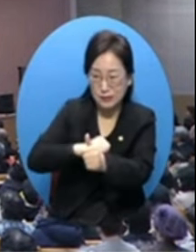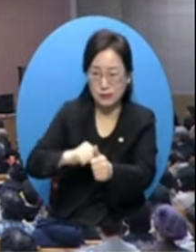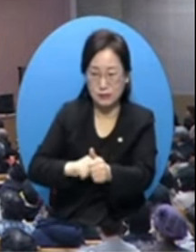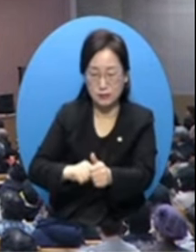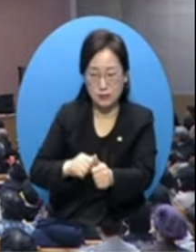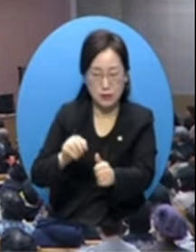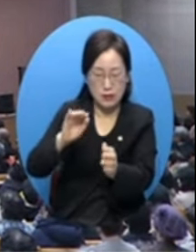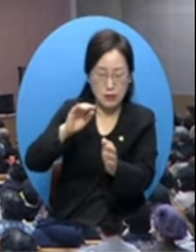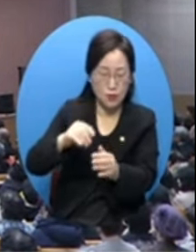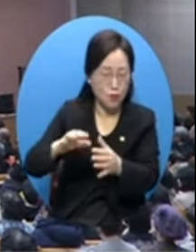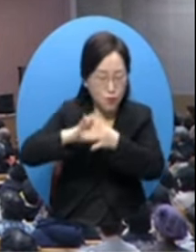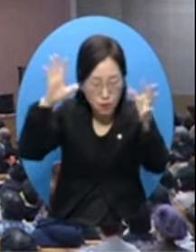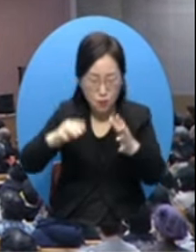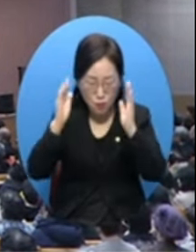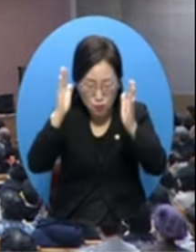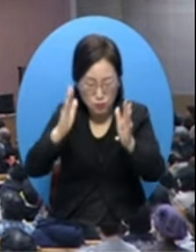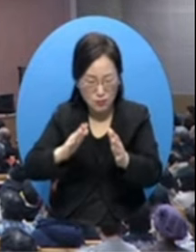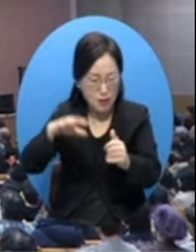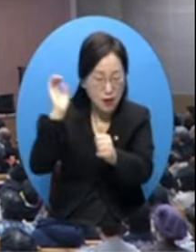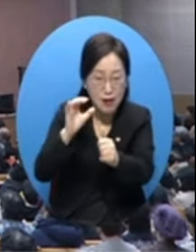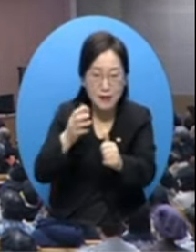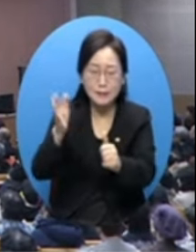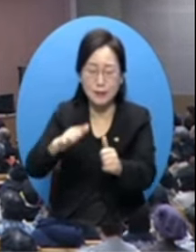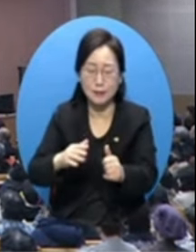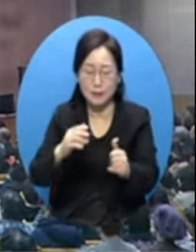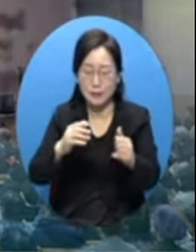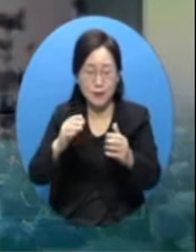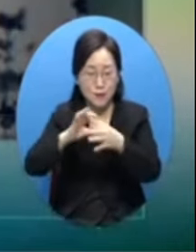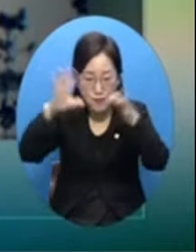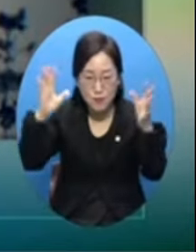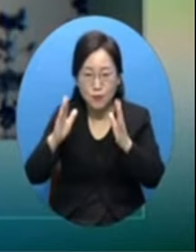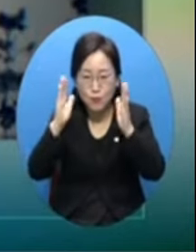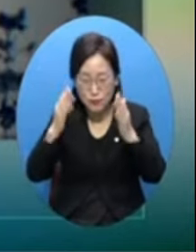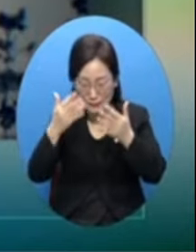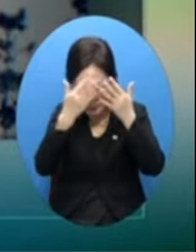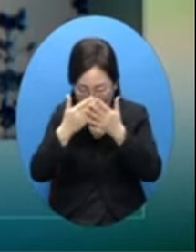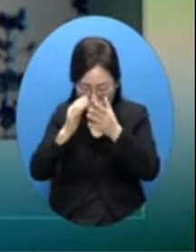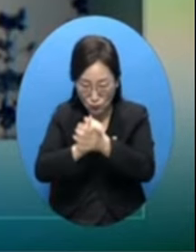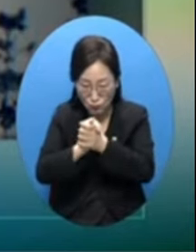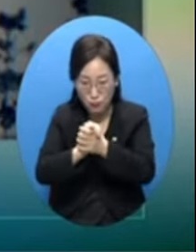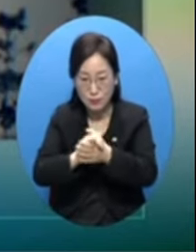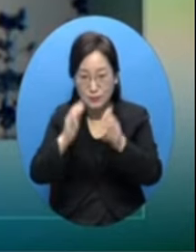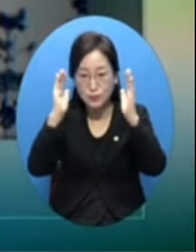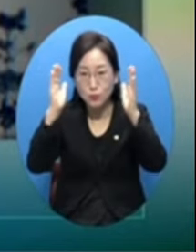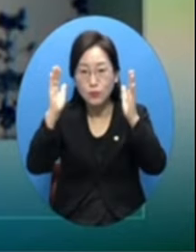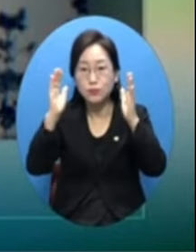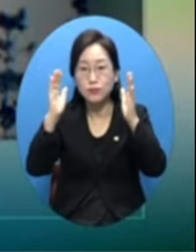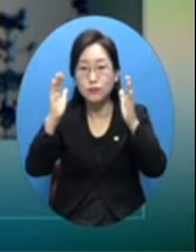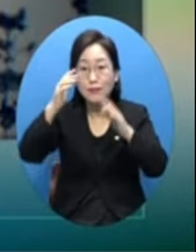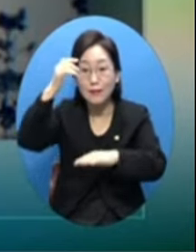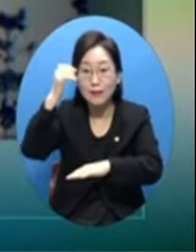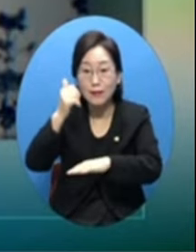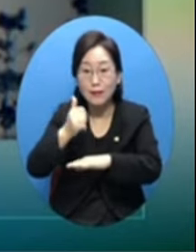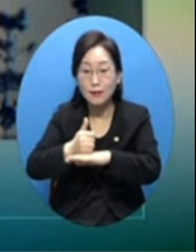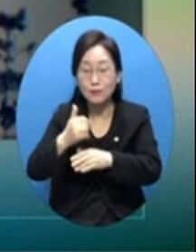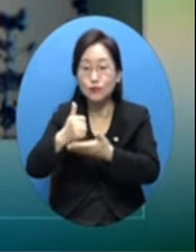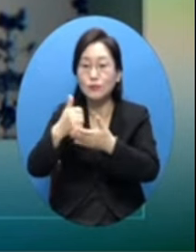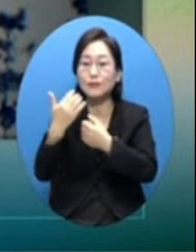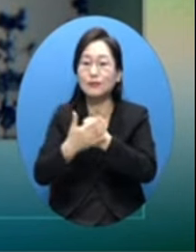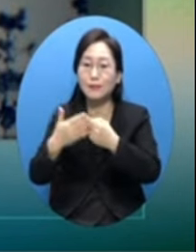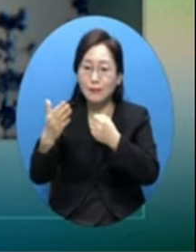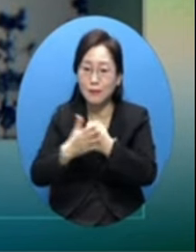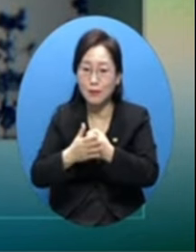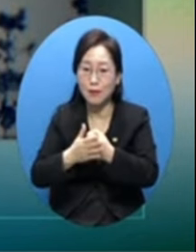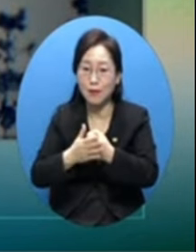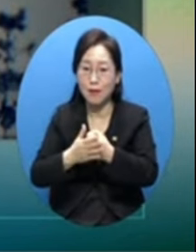뭐하냐고 괴롭힘을 당했는데 열심히 기도하면서 공부 했더니만 놀랍게도 주님의 은혜 가운데